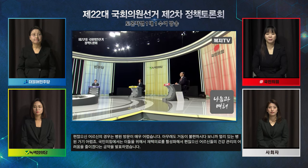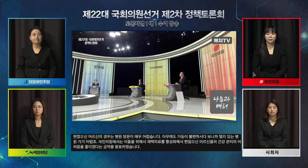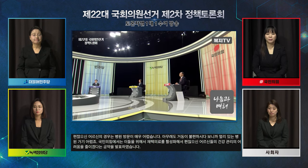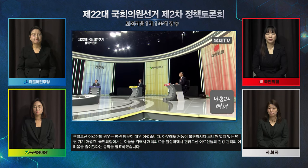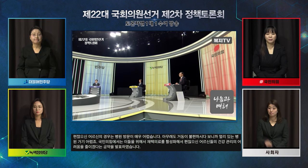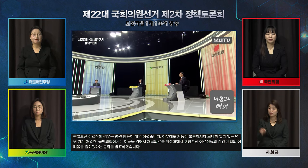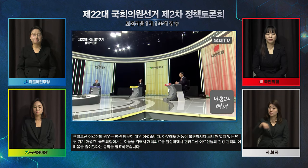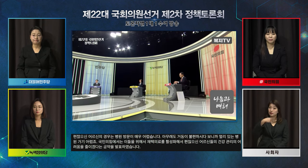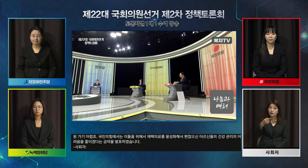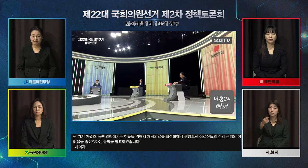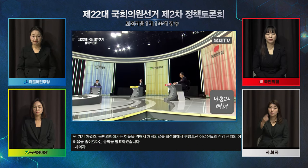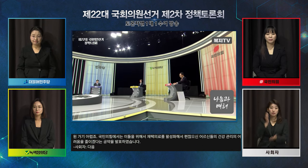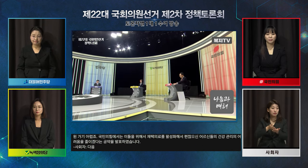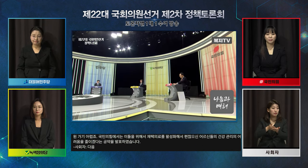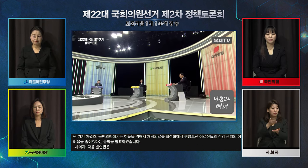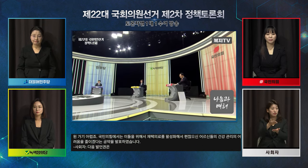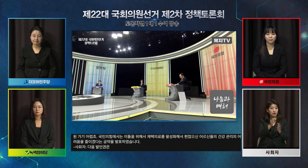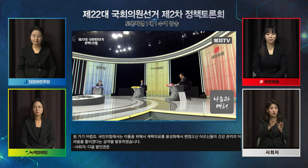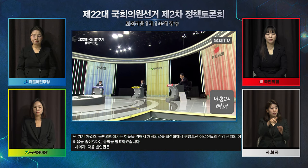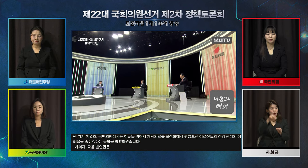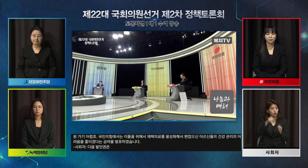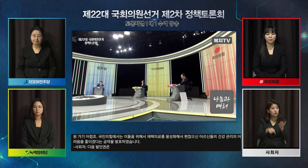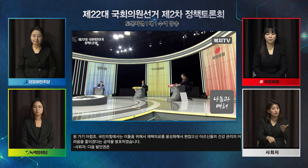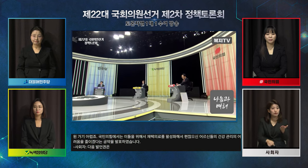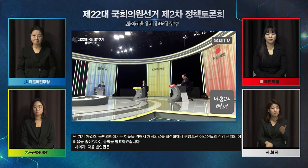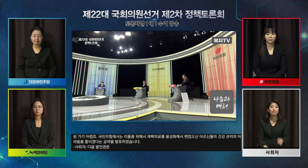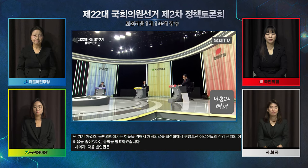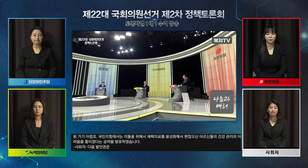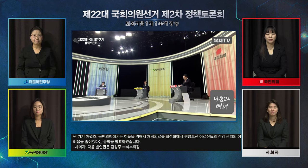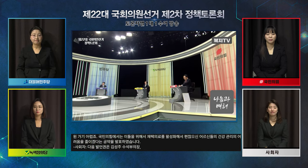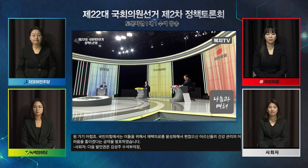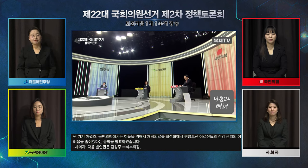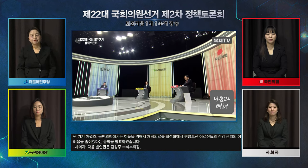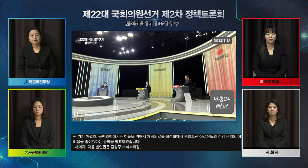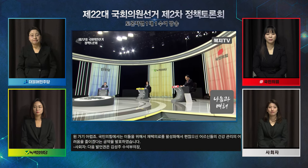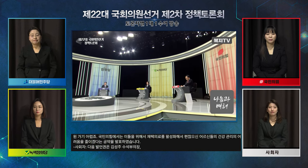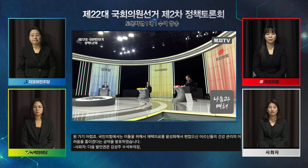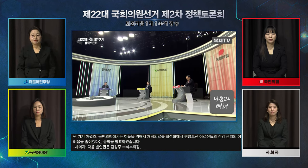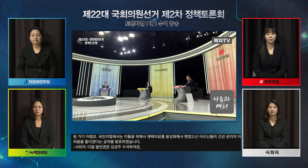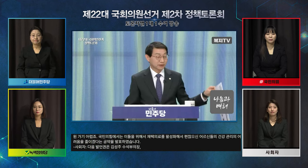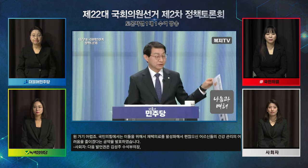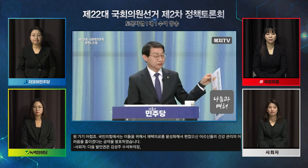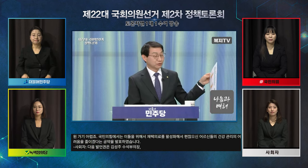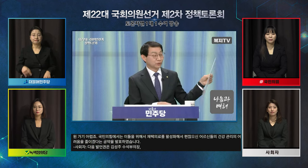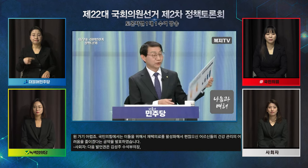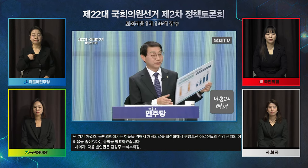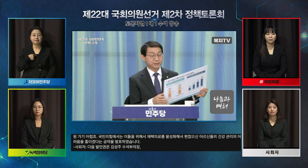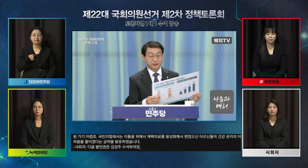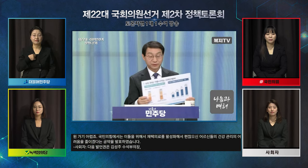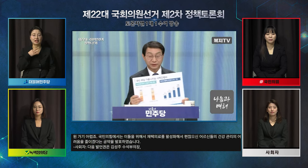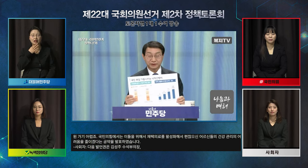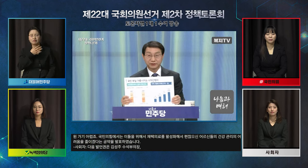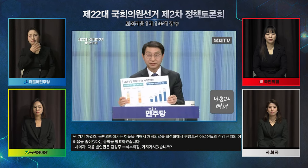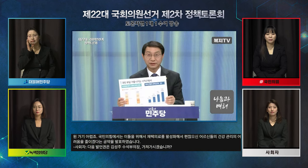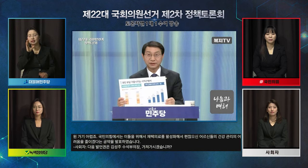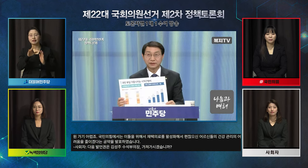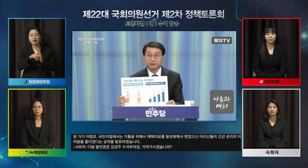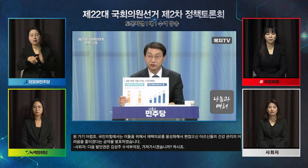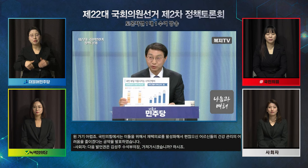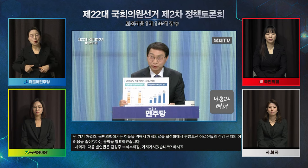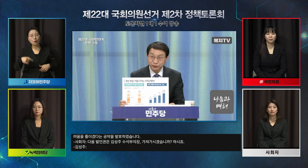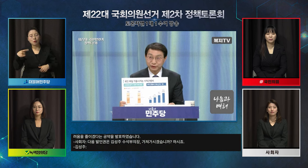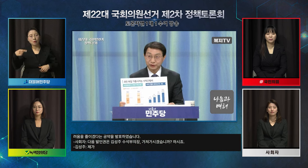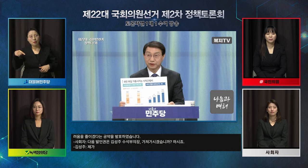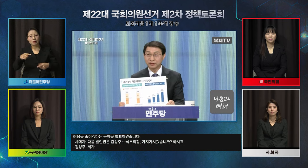다음 발언권은 김성주 수석구의장 가져가시겠습니까? 제가 노후에 필요한 게